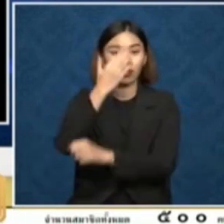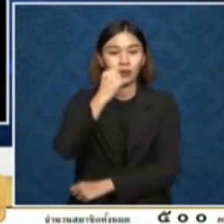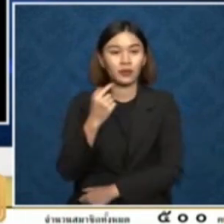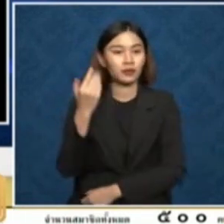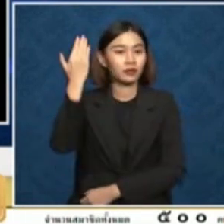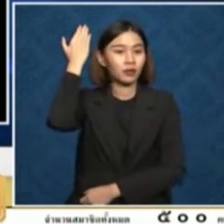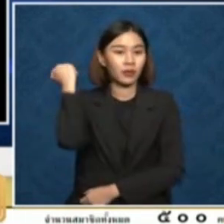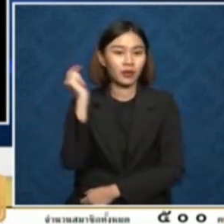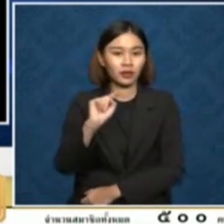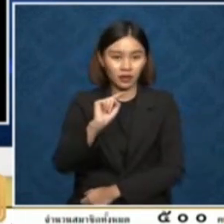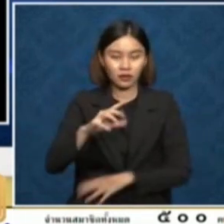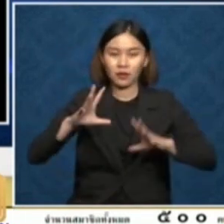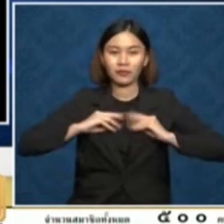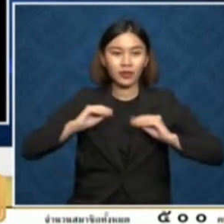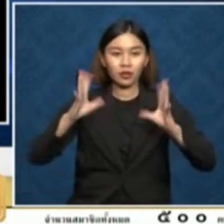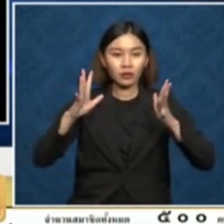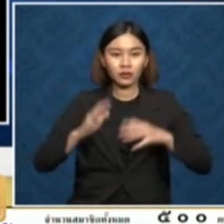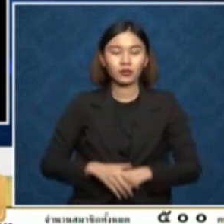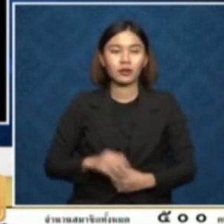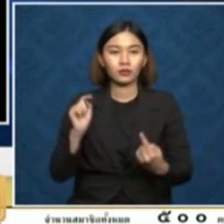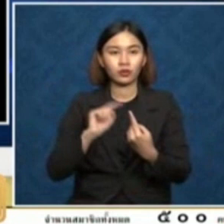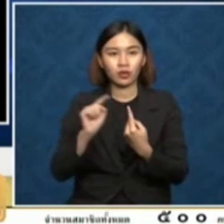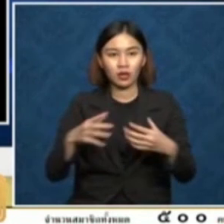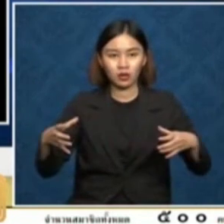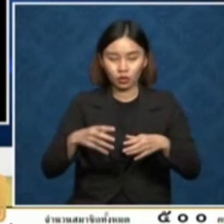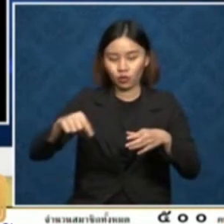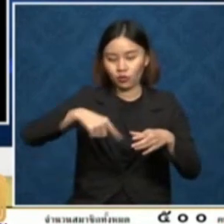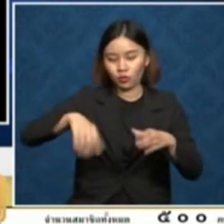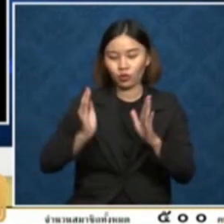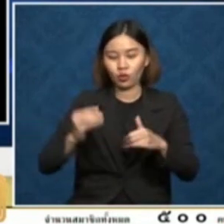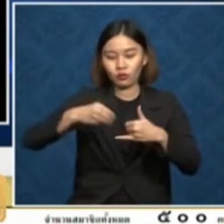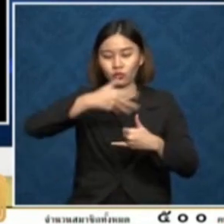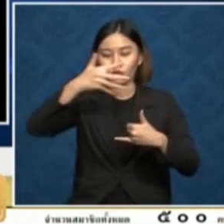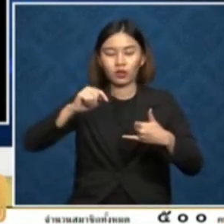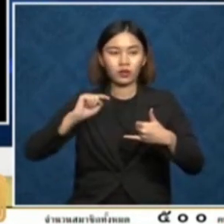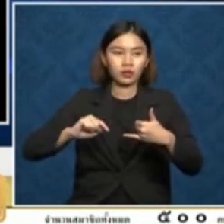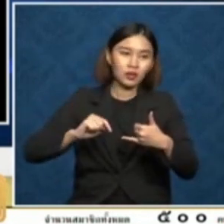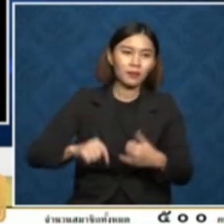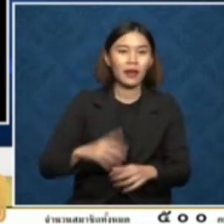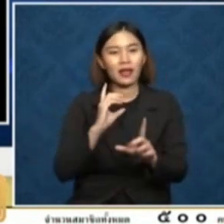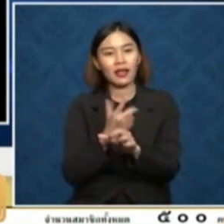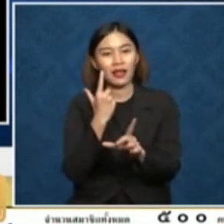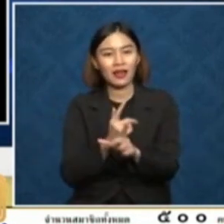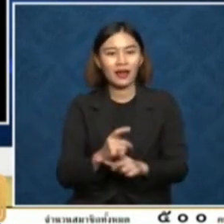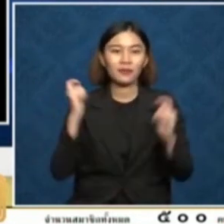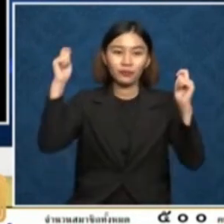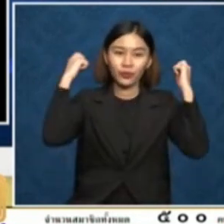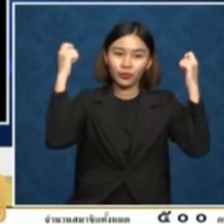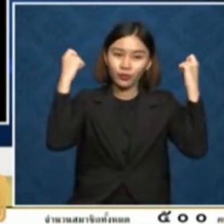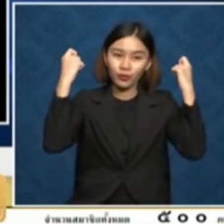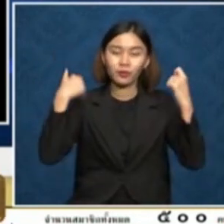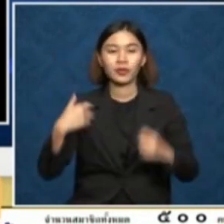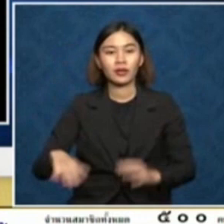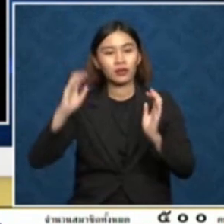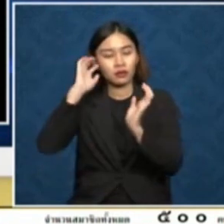28มิถุนายน1969นะคะที่ Stonewall Inn นะคะที่เมืองนิวยอร์กเป็นพื้นที่ปลอดภัยค่ะของกลุ่มผู้มีความหลากหล